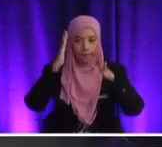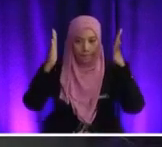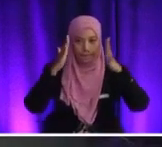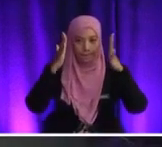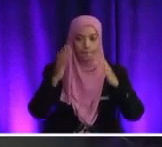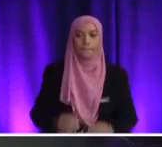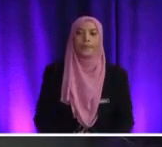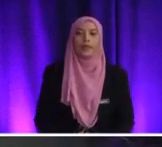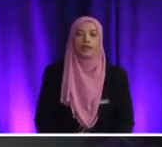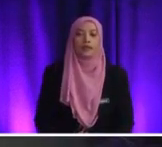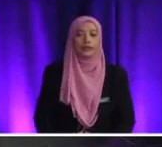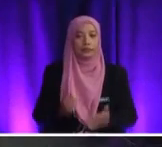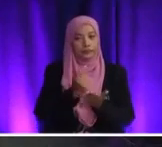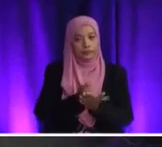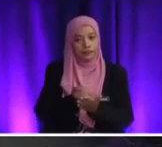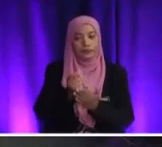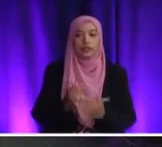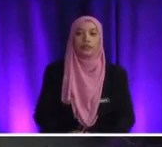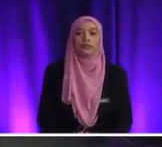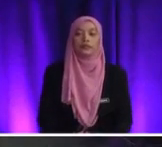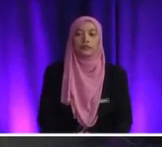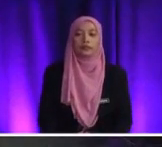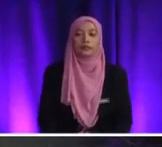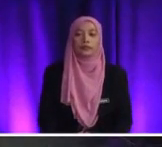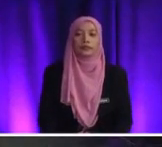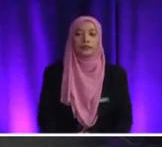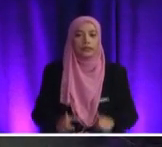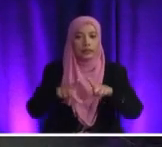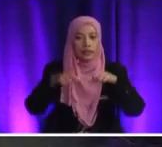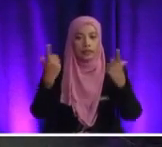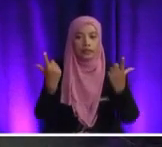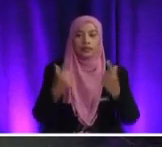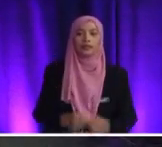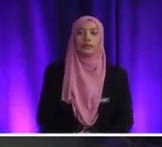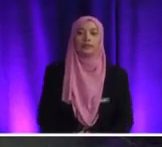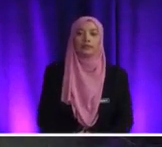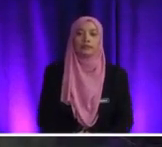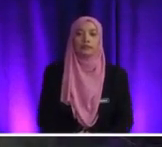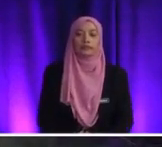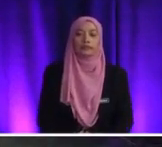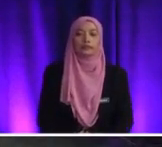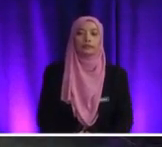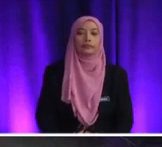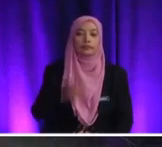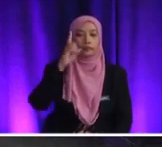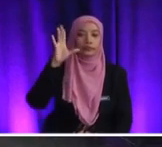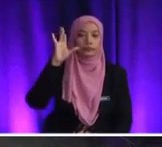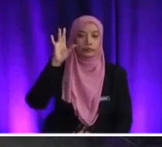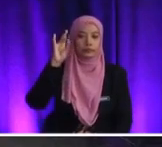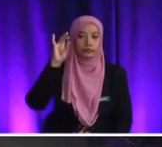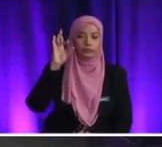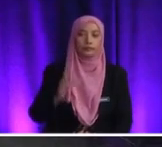bet kita teruskan dengan ah yang lain buletin sehingga untuk satu bintang juga